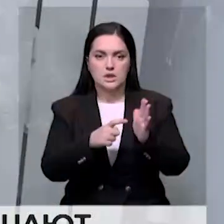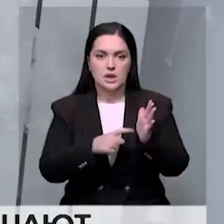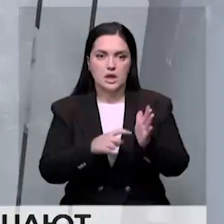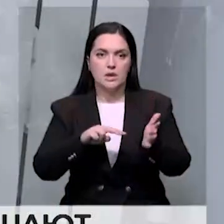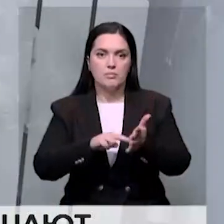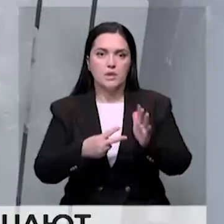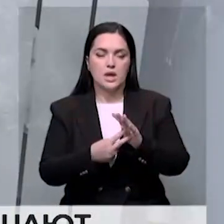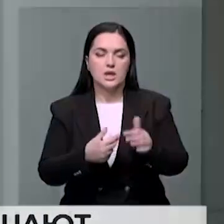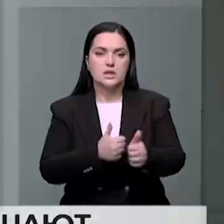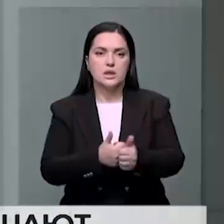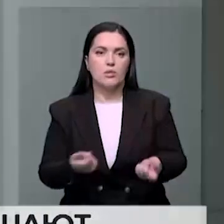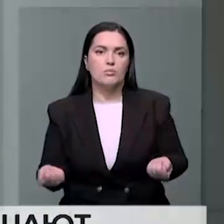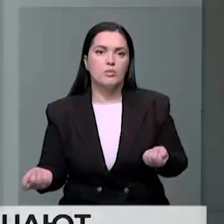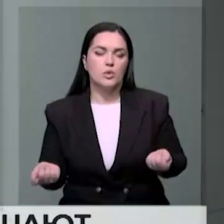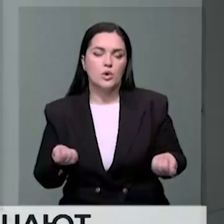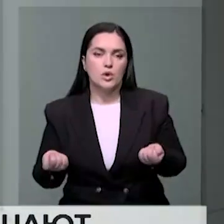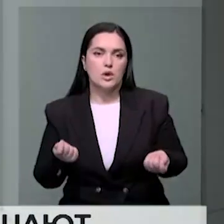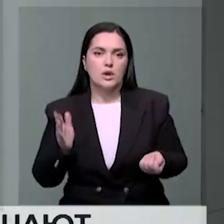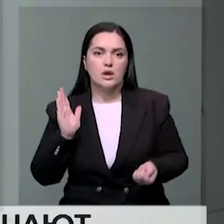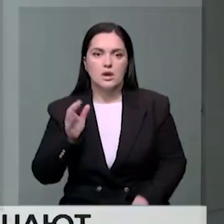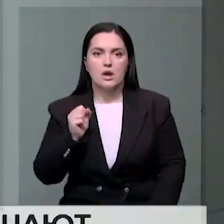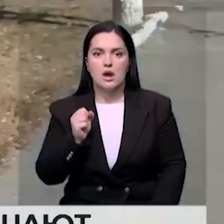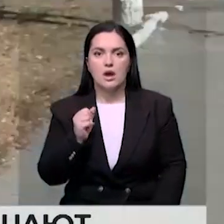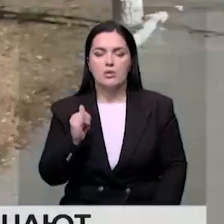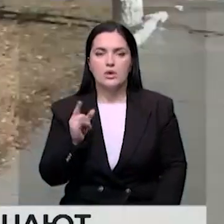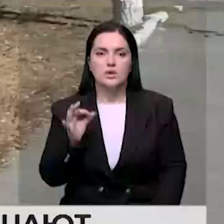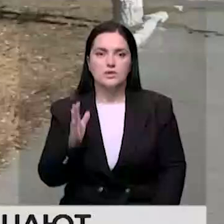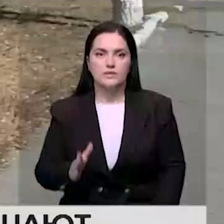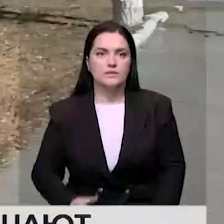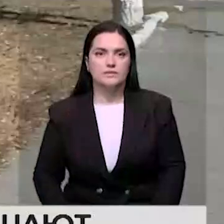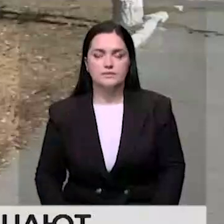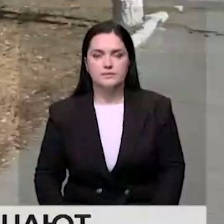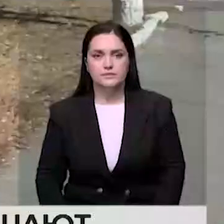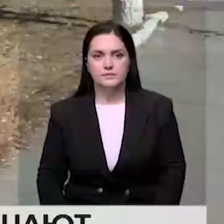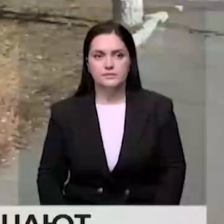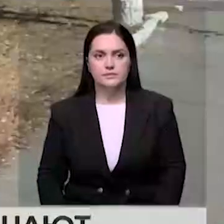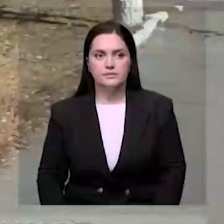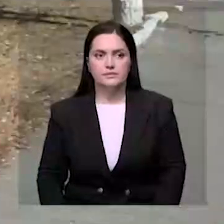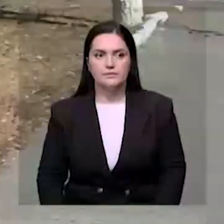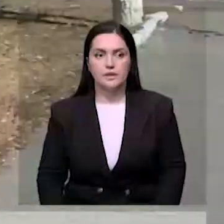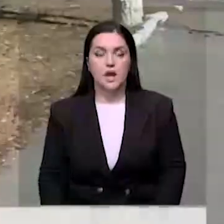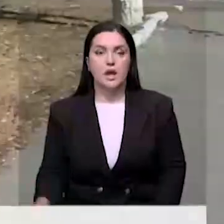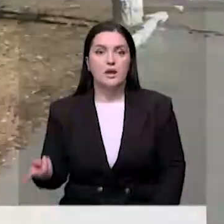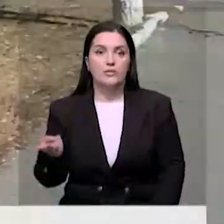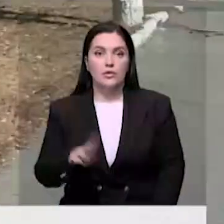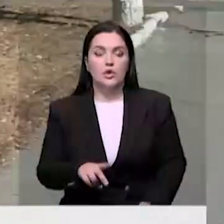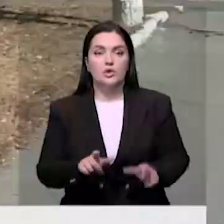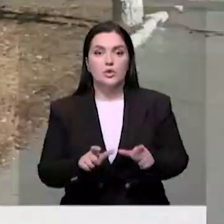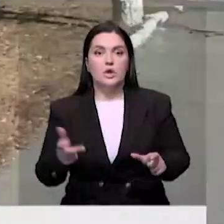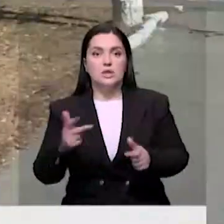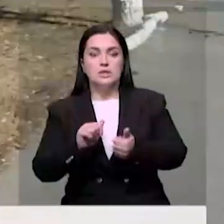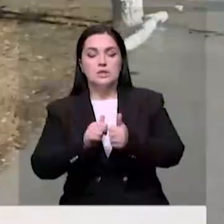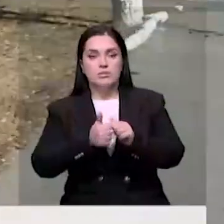заместитель руководителя управления образования Артур Ауэзов. В двух школах трехсменное